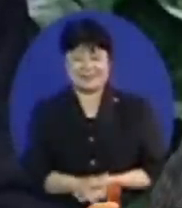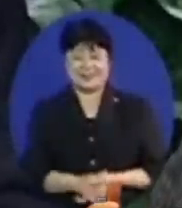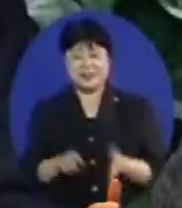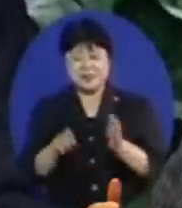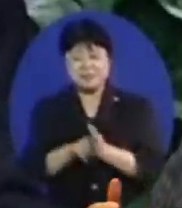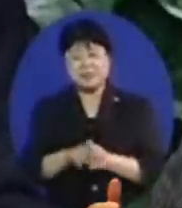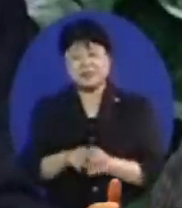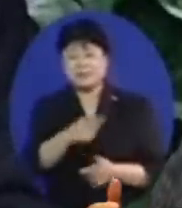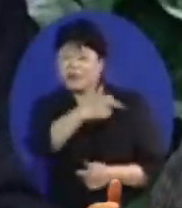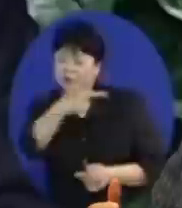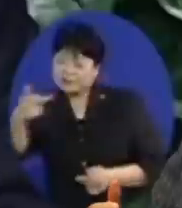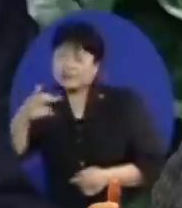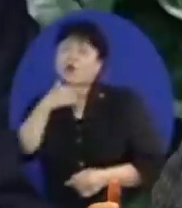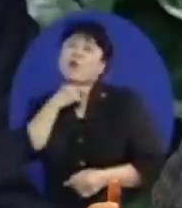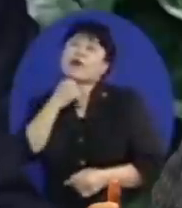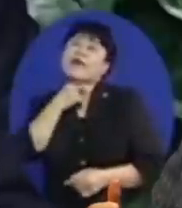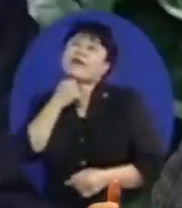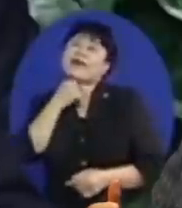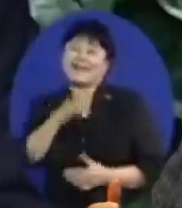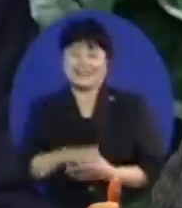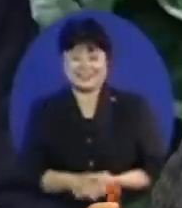믿음을 좀 더 크게 얻게 하여 주십시오.